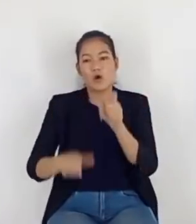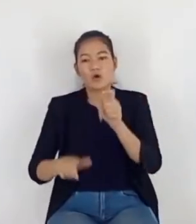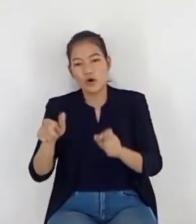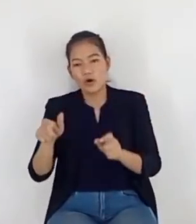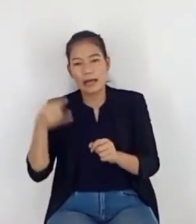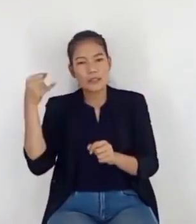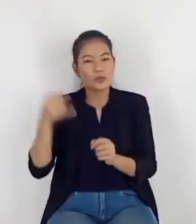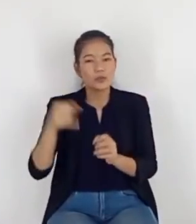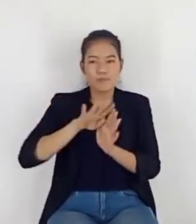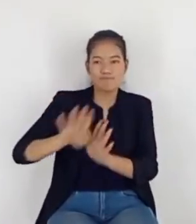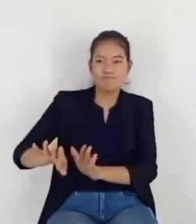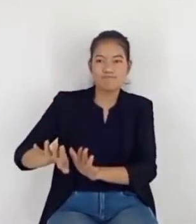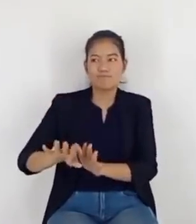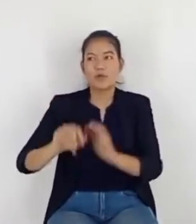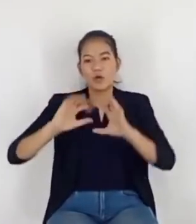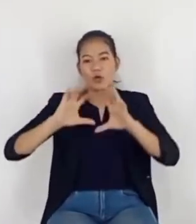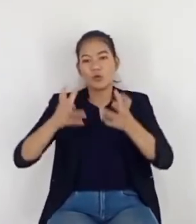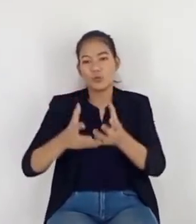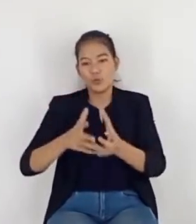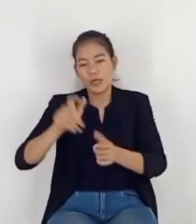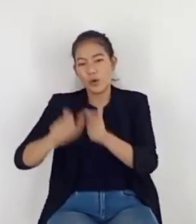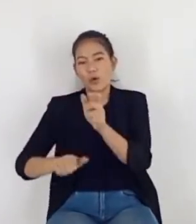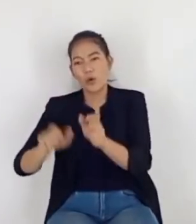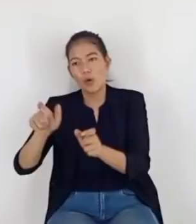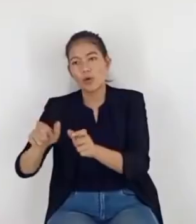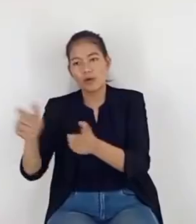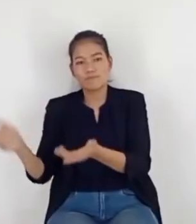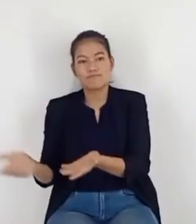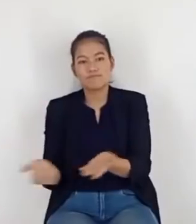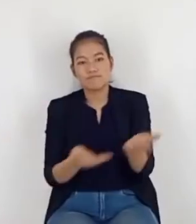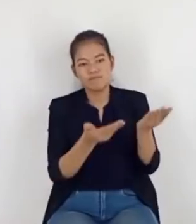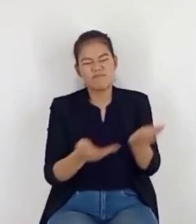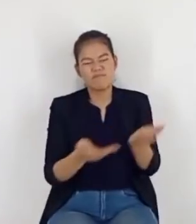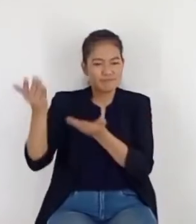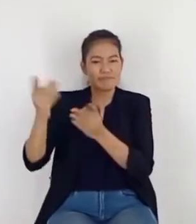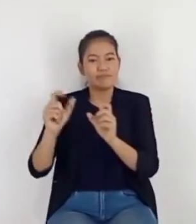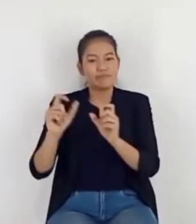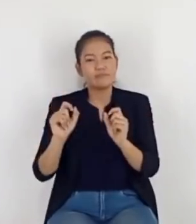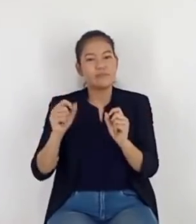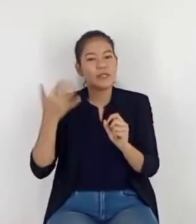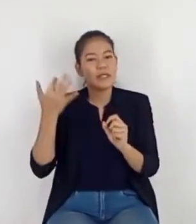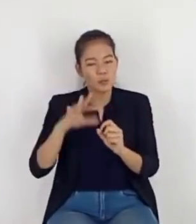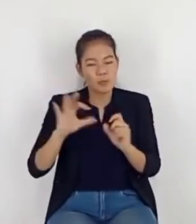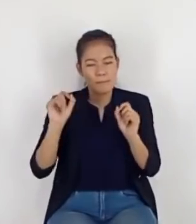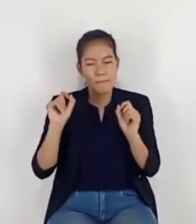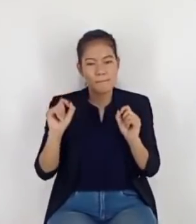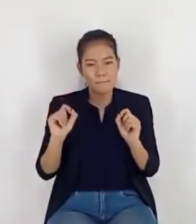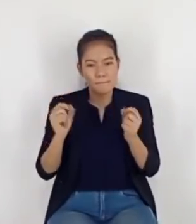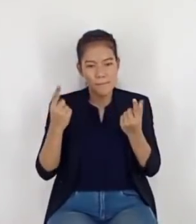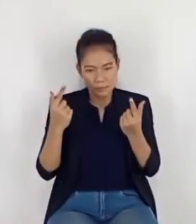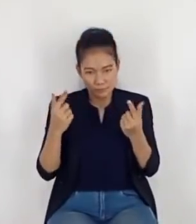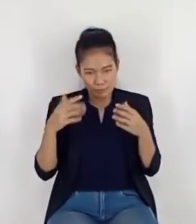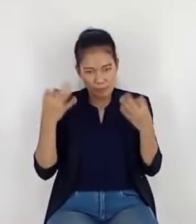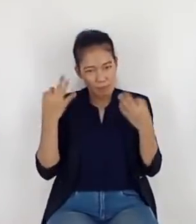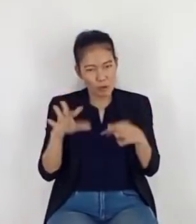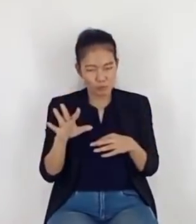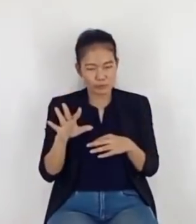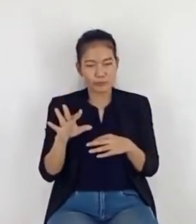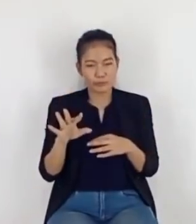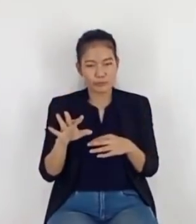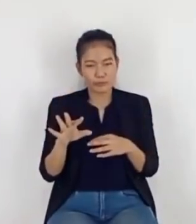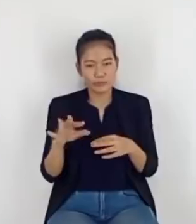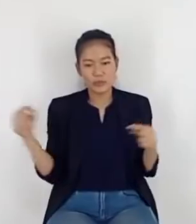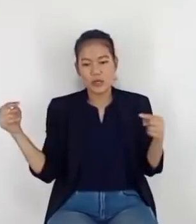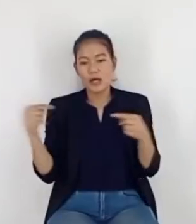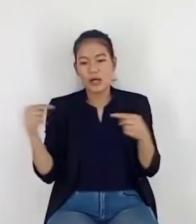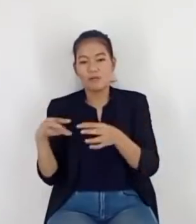dosa dan membawa dunia serta manusia kepada kehidupan baru yang sesungguhnya dalam relasi yang benar dalam